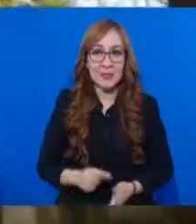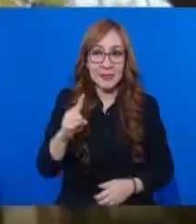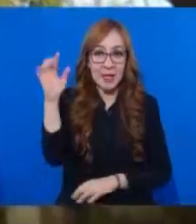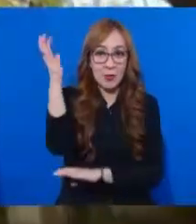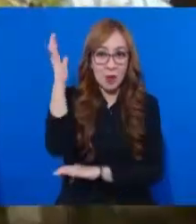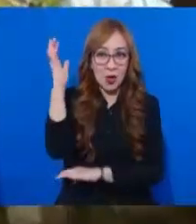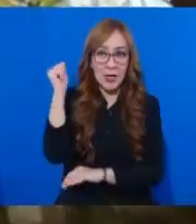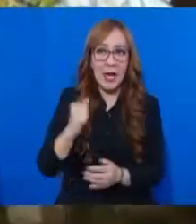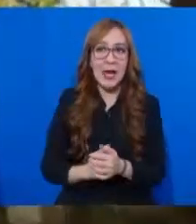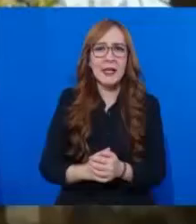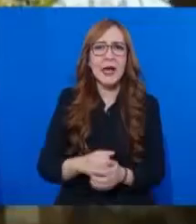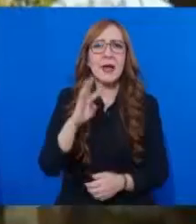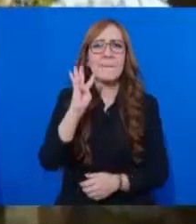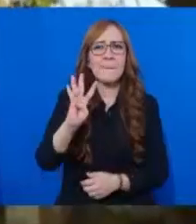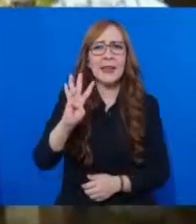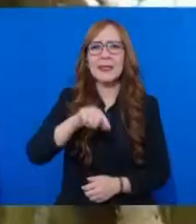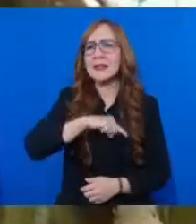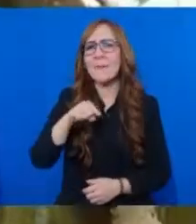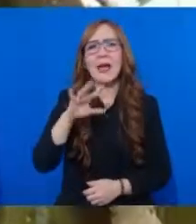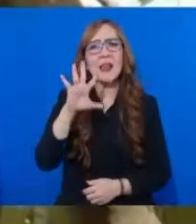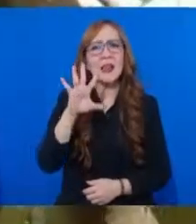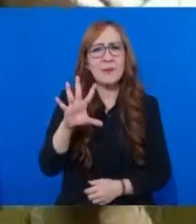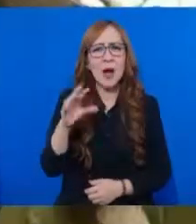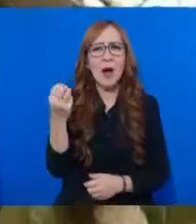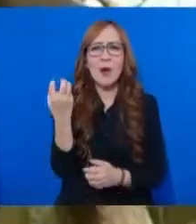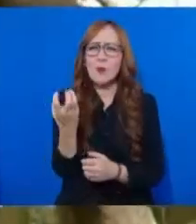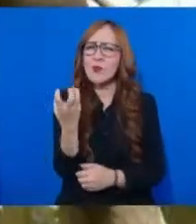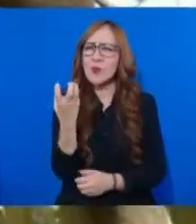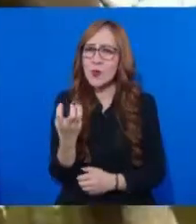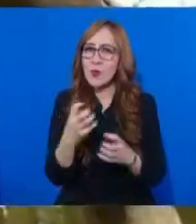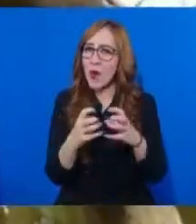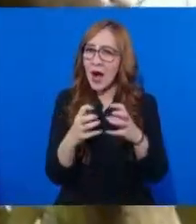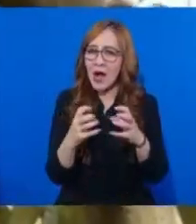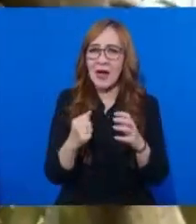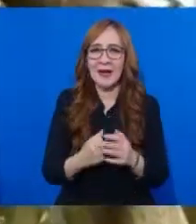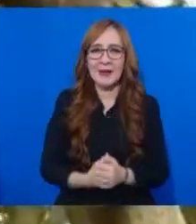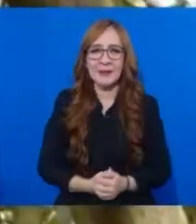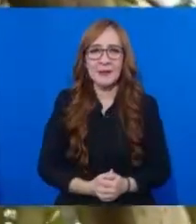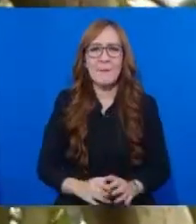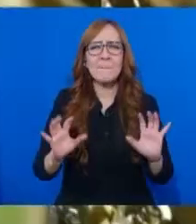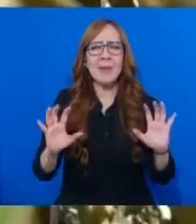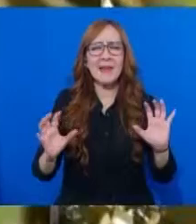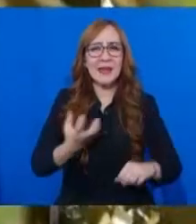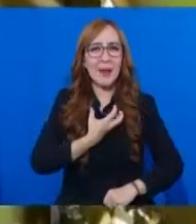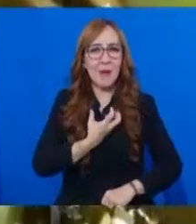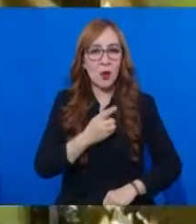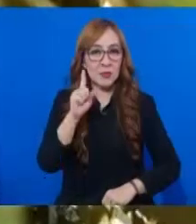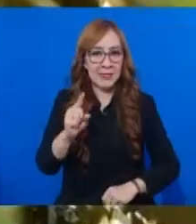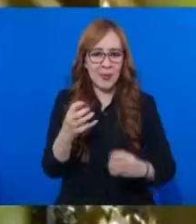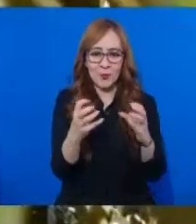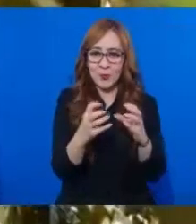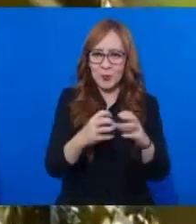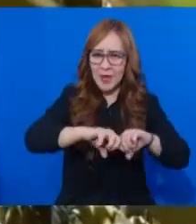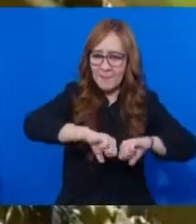emas hanya tumbuh 4 hingga 5 buah saja. Tak heran banyak pelanggan yang memburu durian emas ini. Satu buah durian emas ini